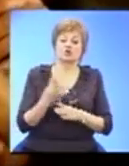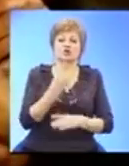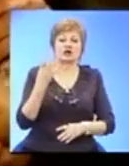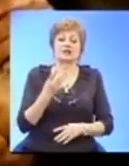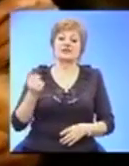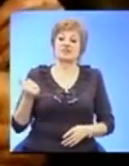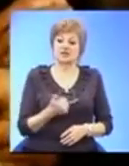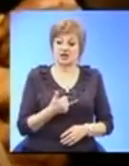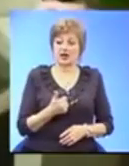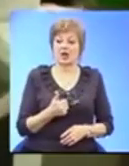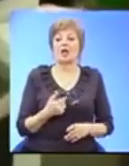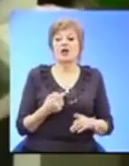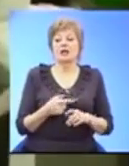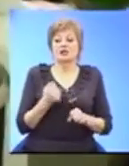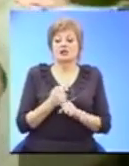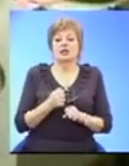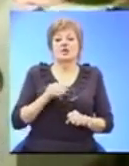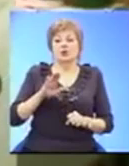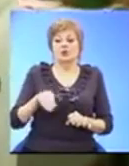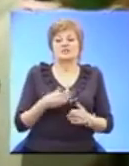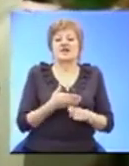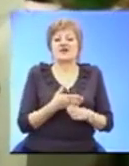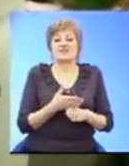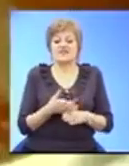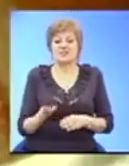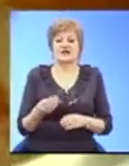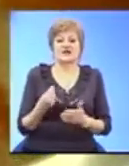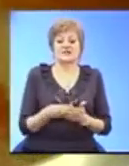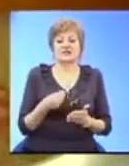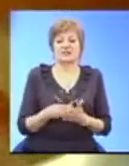тиждень. Щоденне харчування влаштують після виділення додаткових грошей з міського бюджету.